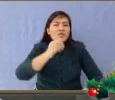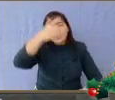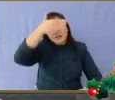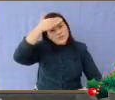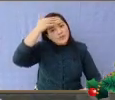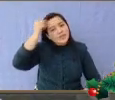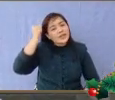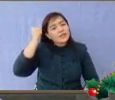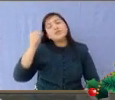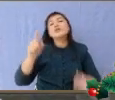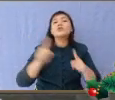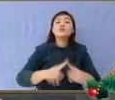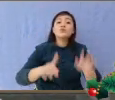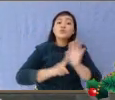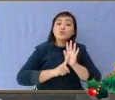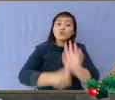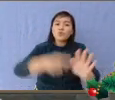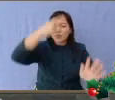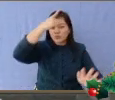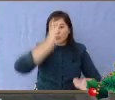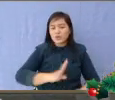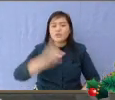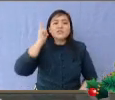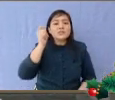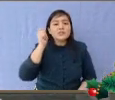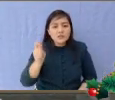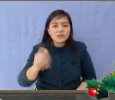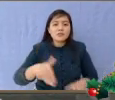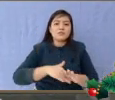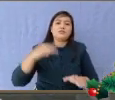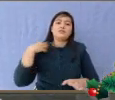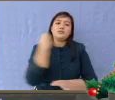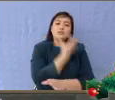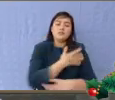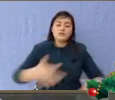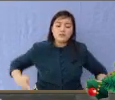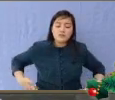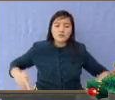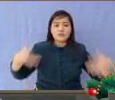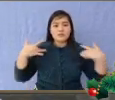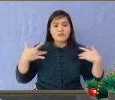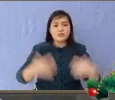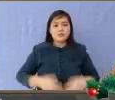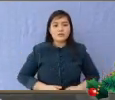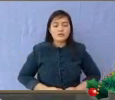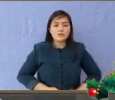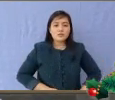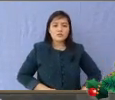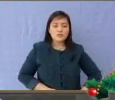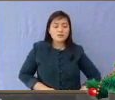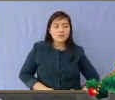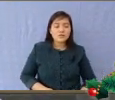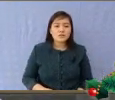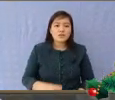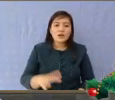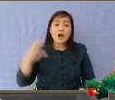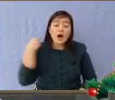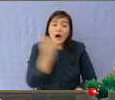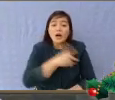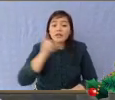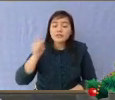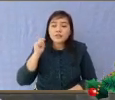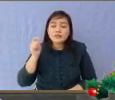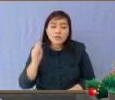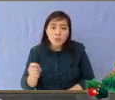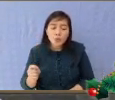maraming tao. Amen. Alam niyo, sabi ni Paul, we are an epistle written